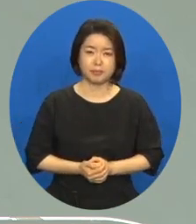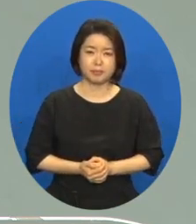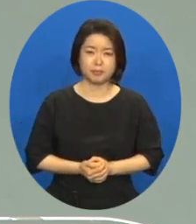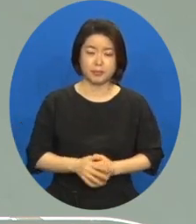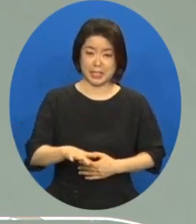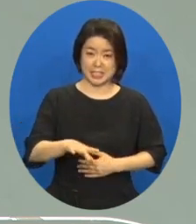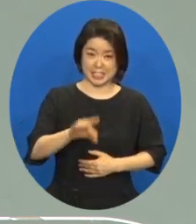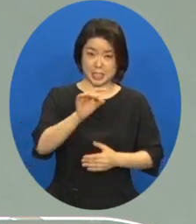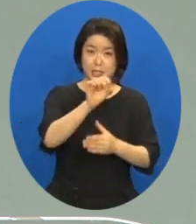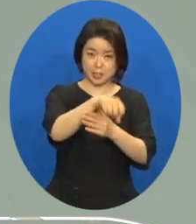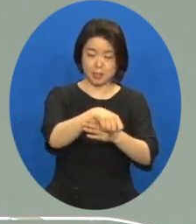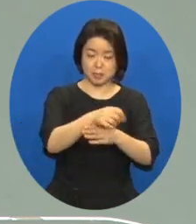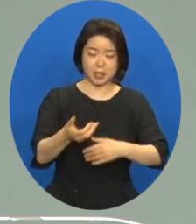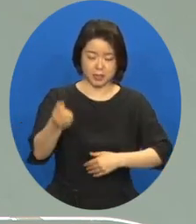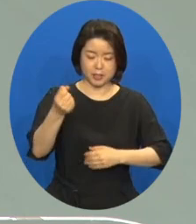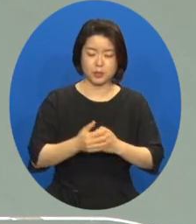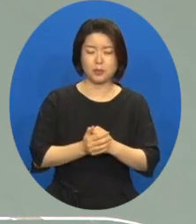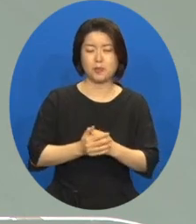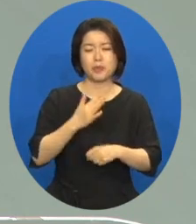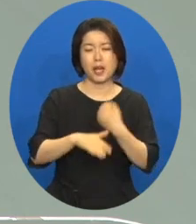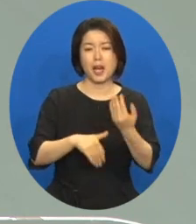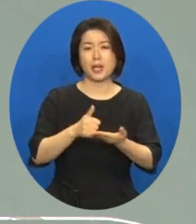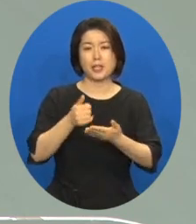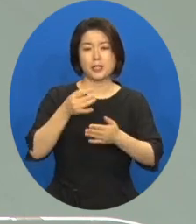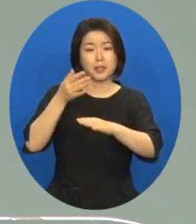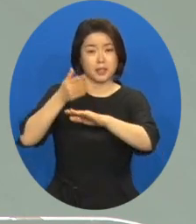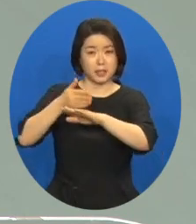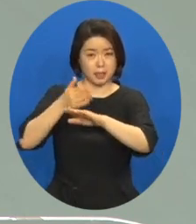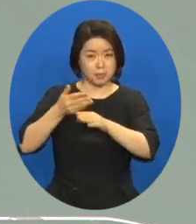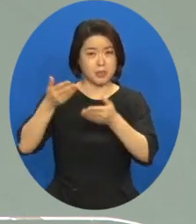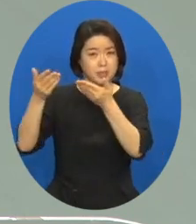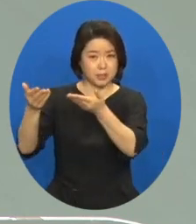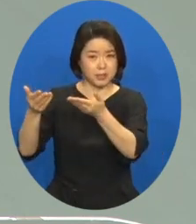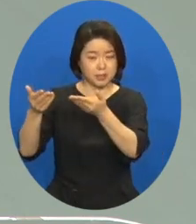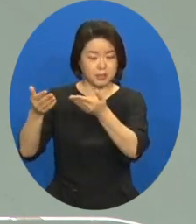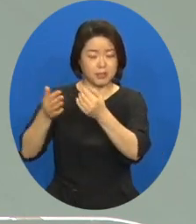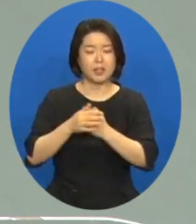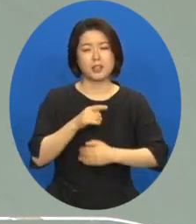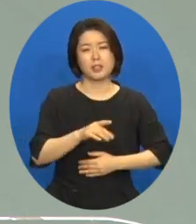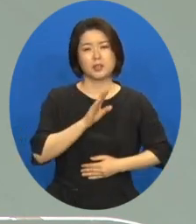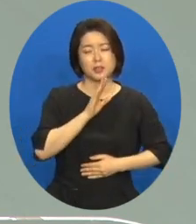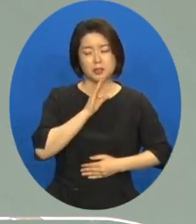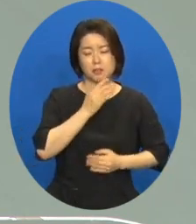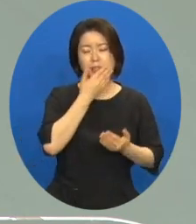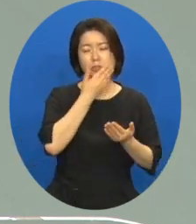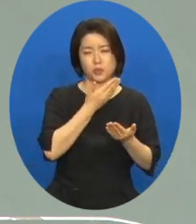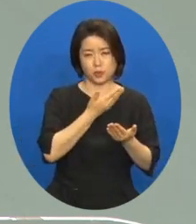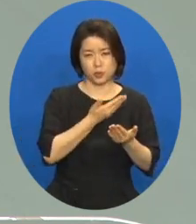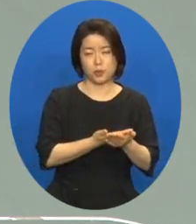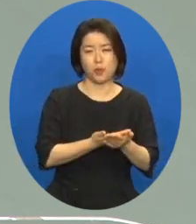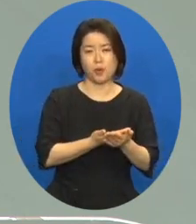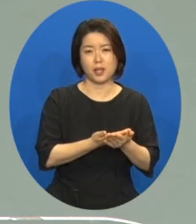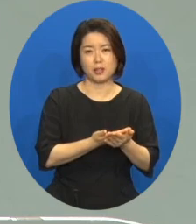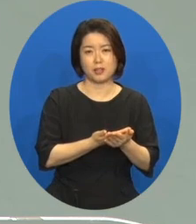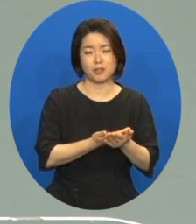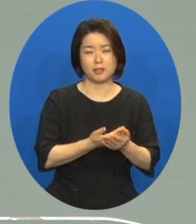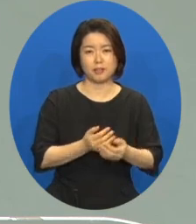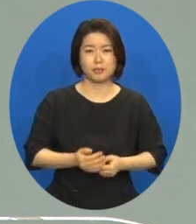첫 열매로 하나님께 감사하라. 여러분, 이거 정말 중요한